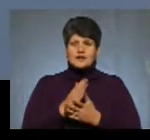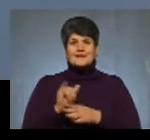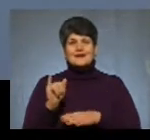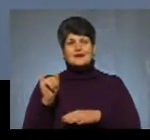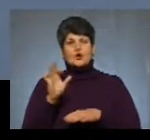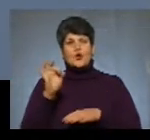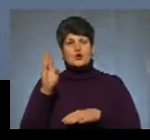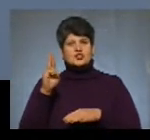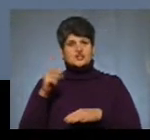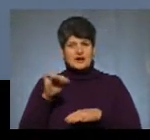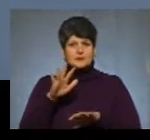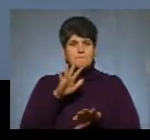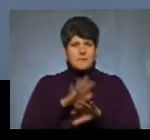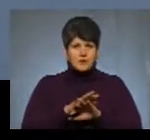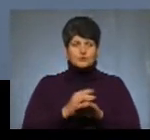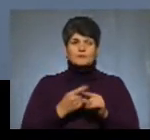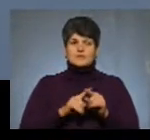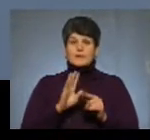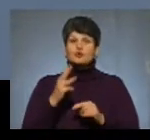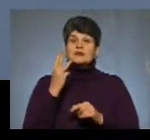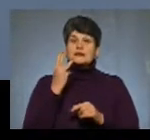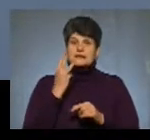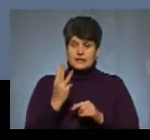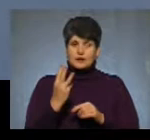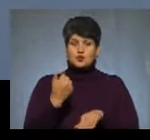це будуть три основні